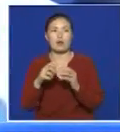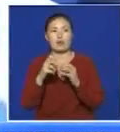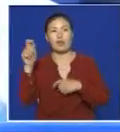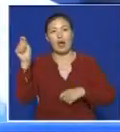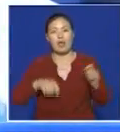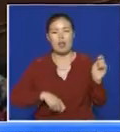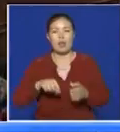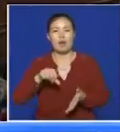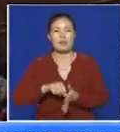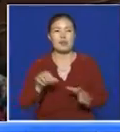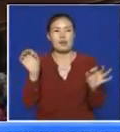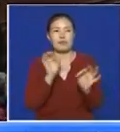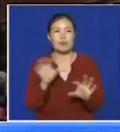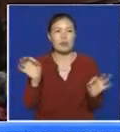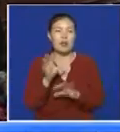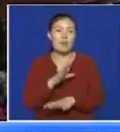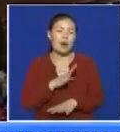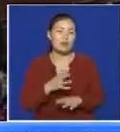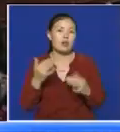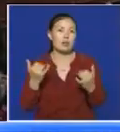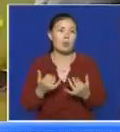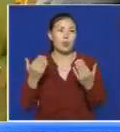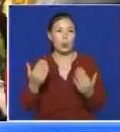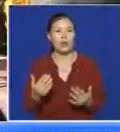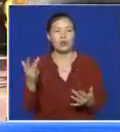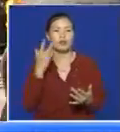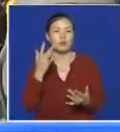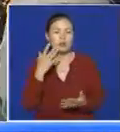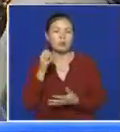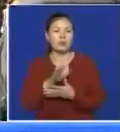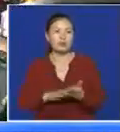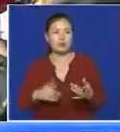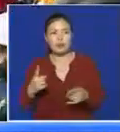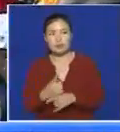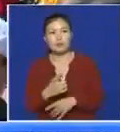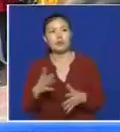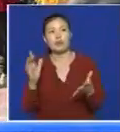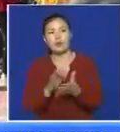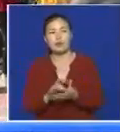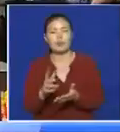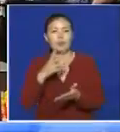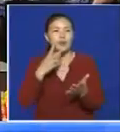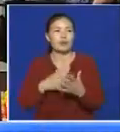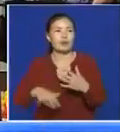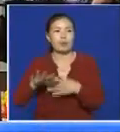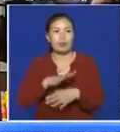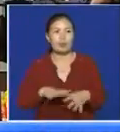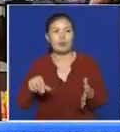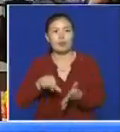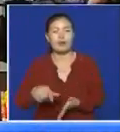сессиясында президент алдында сөзде сөйледі. Бүгінде жылдағы әдетінен жаңылмай алаңға шығып көппен бірге.